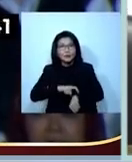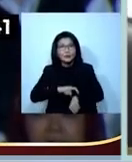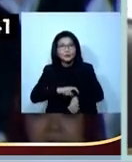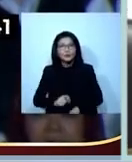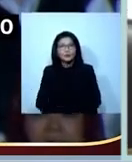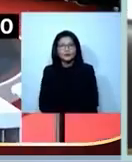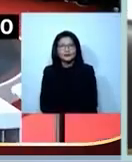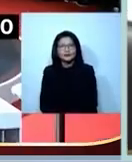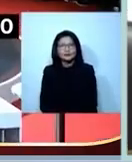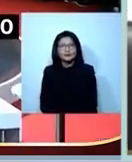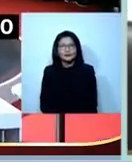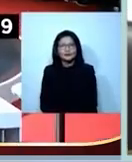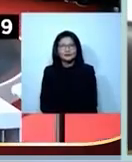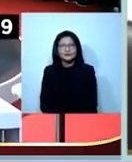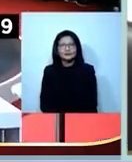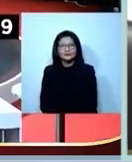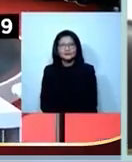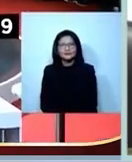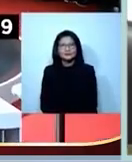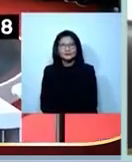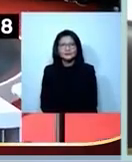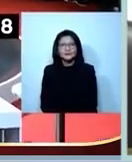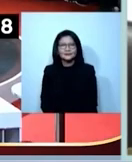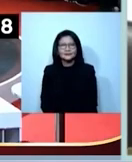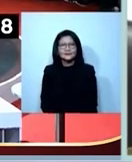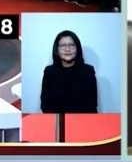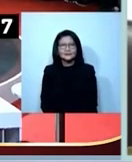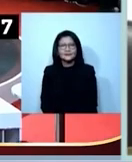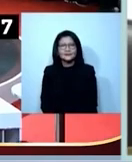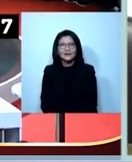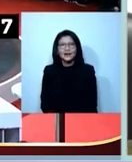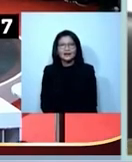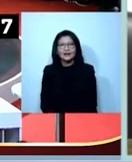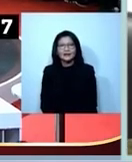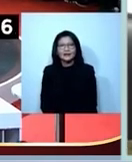jauh lebih bisa kemudian menjaga irama. Walaupun tadi saya bilang